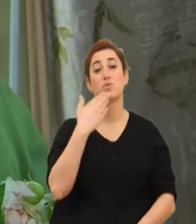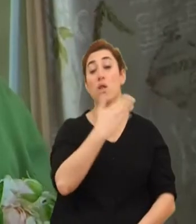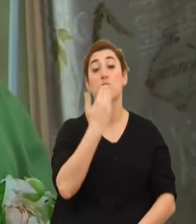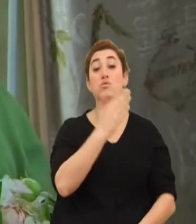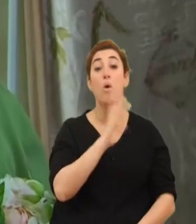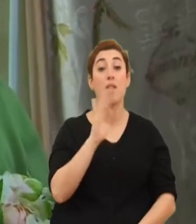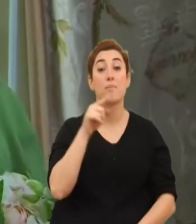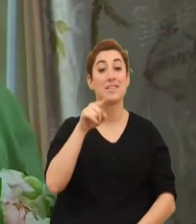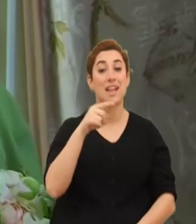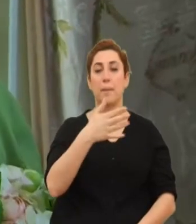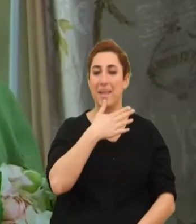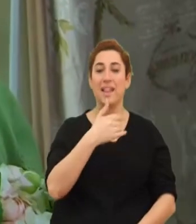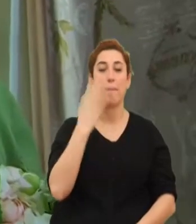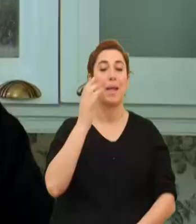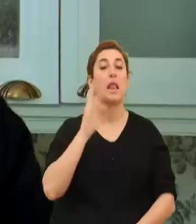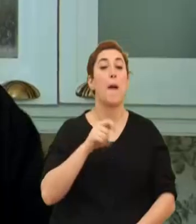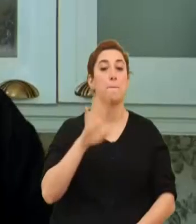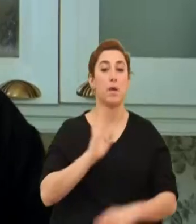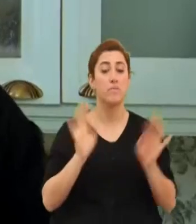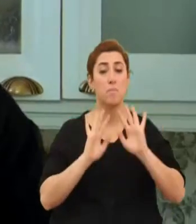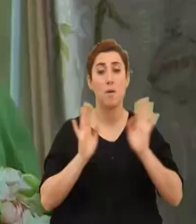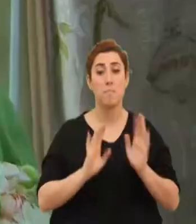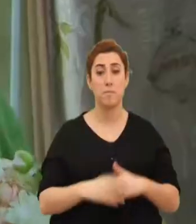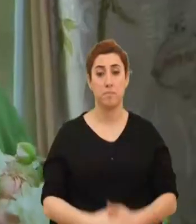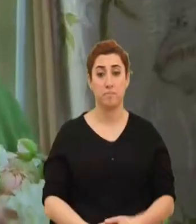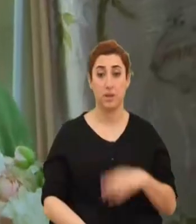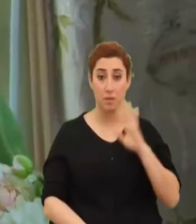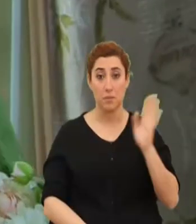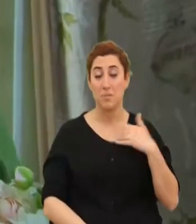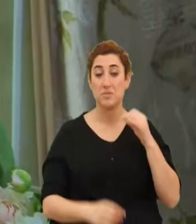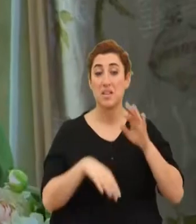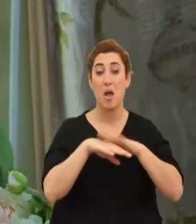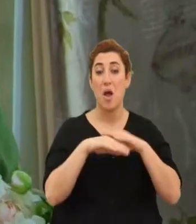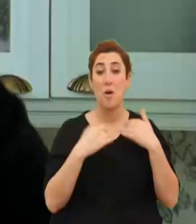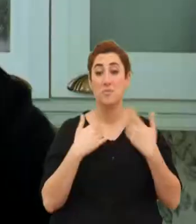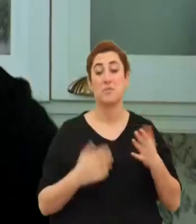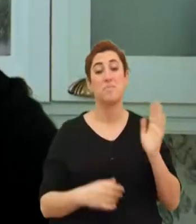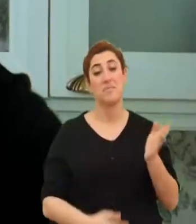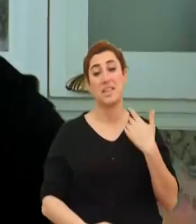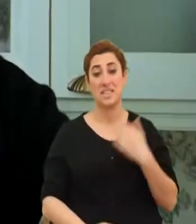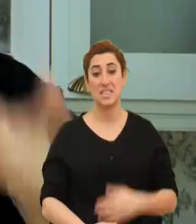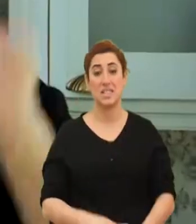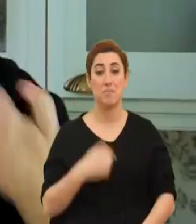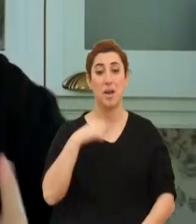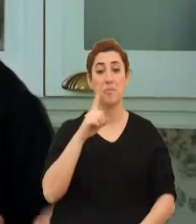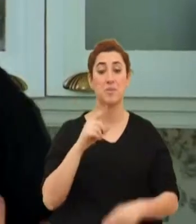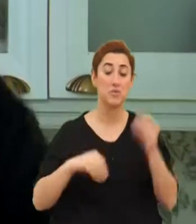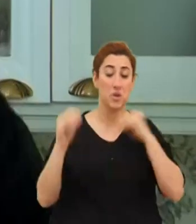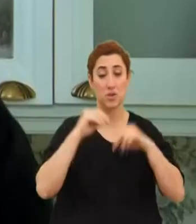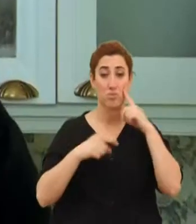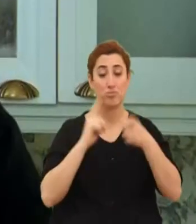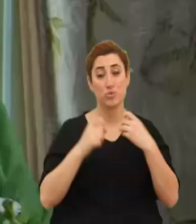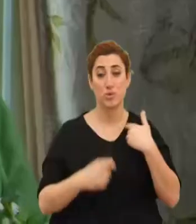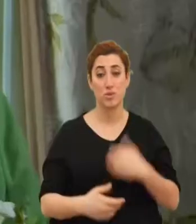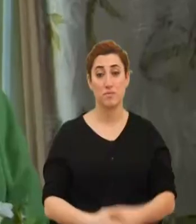söylediğimi söyleme. Sen de bildiğini belli etme. Tamam. Ay, ben tamam. Şimdi ne yapacağım ya? Neyse ya. Ya ben bir halini yolunu